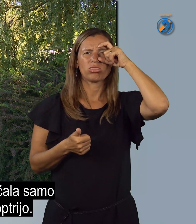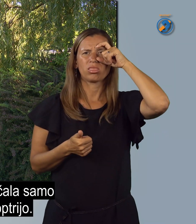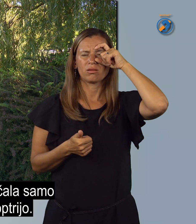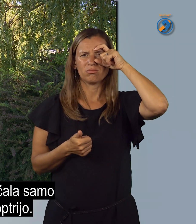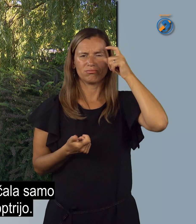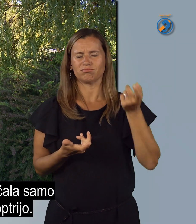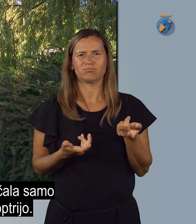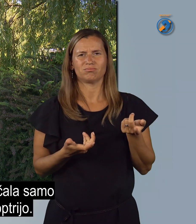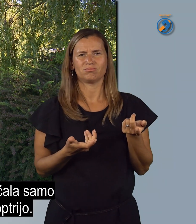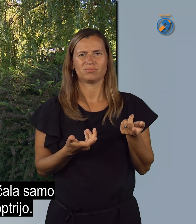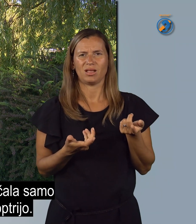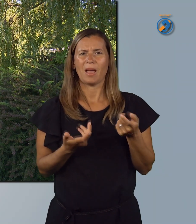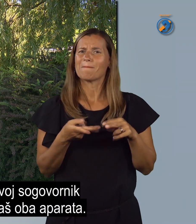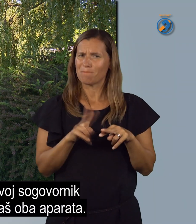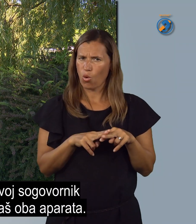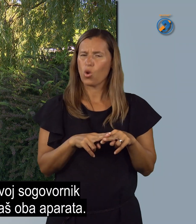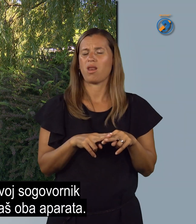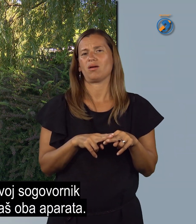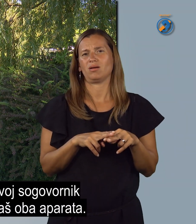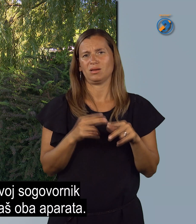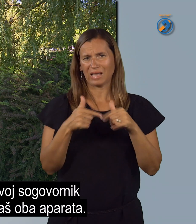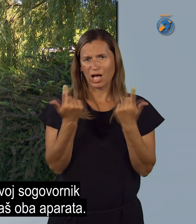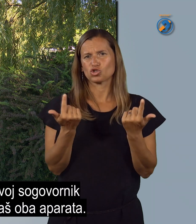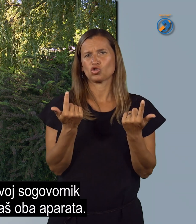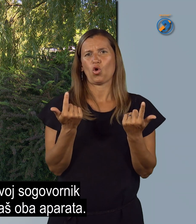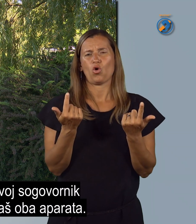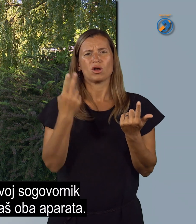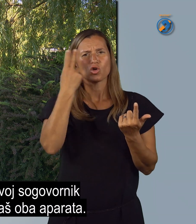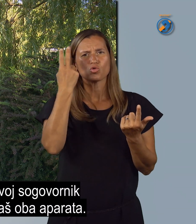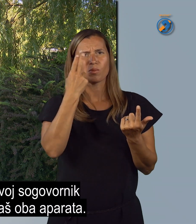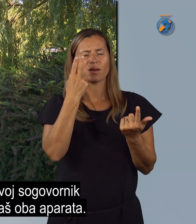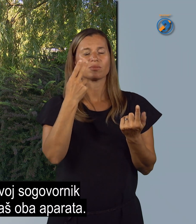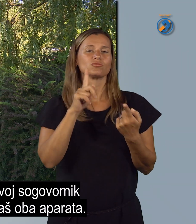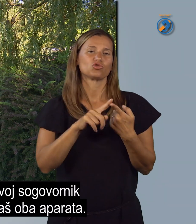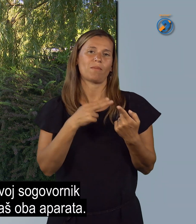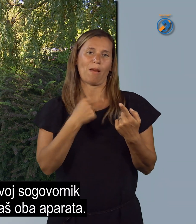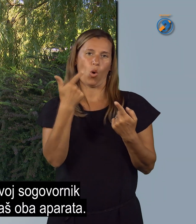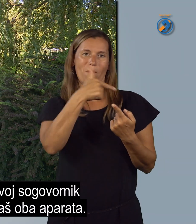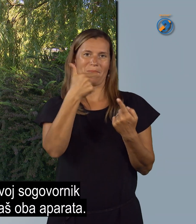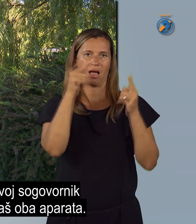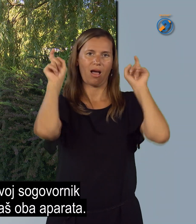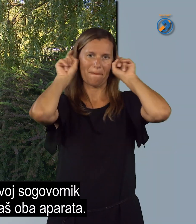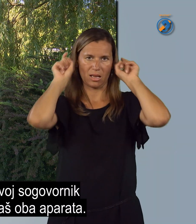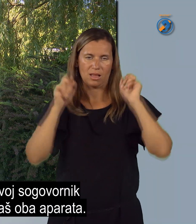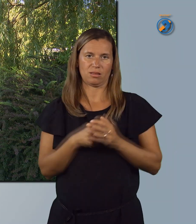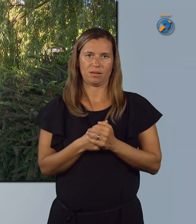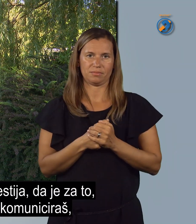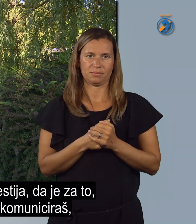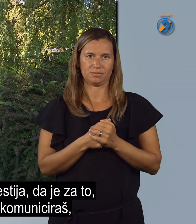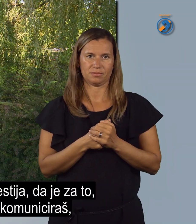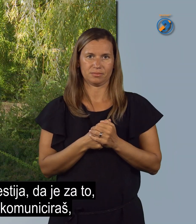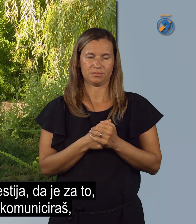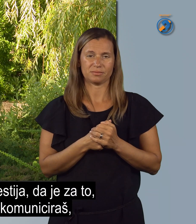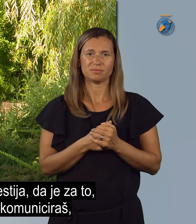z eno dioptrijo. Bolj razumljiv je tvoj sogovornik takrat, kadar imaš ti v ušesu oba